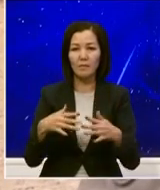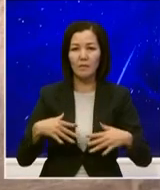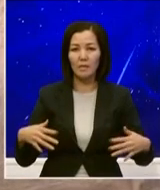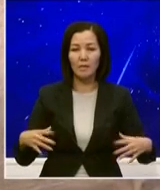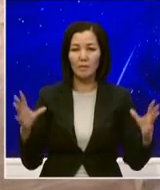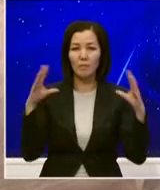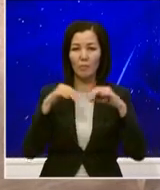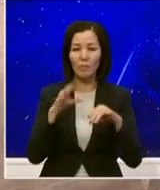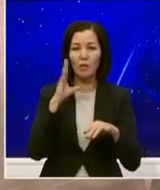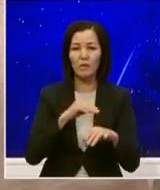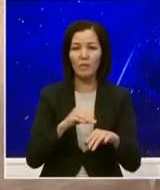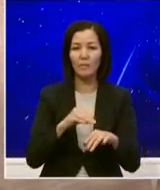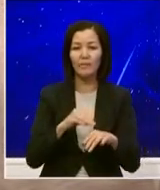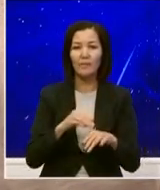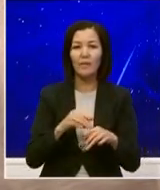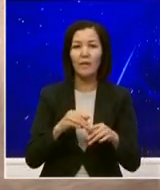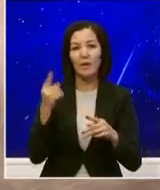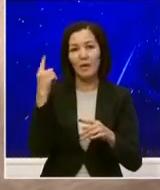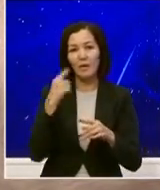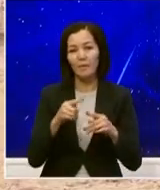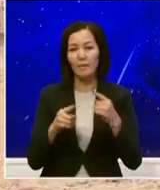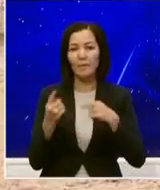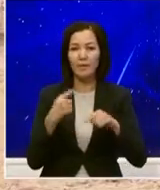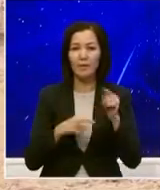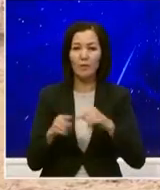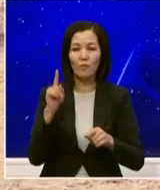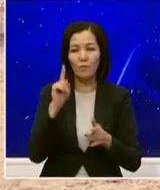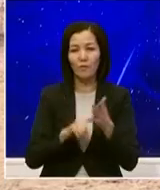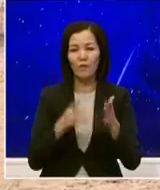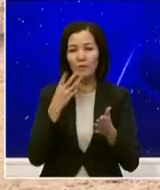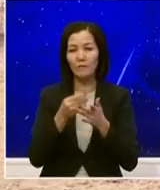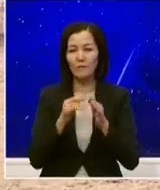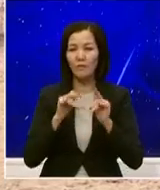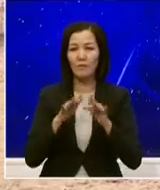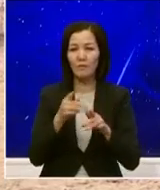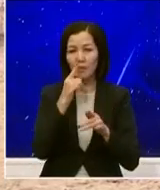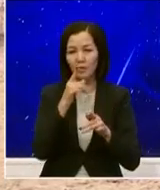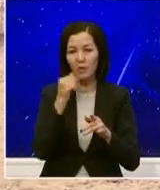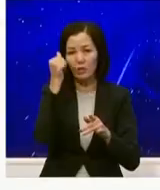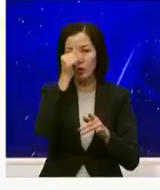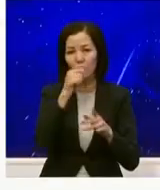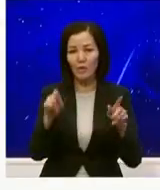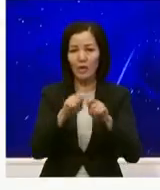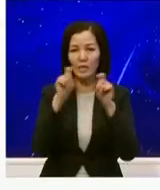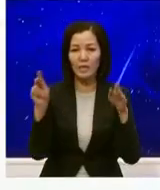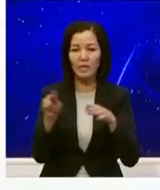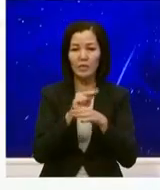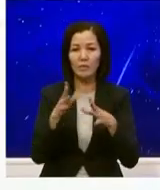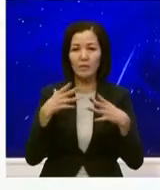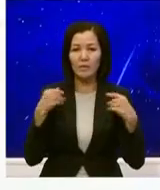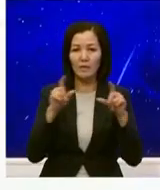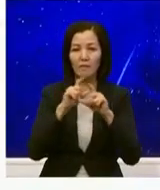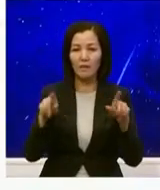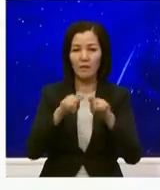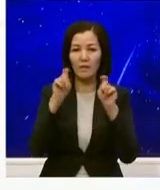маралами. Амбициозный крестьянин Берик Алдабергенов уверен в успехе своего дела. В ближайшие годы он намерен открыть лечебно-оздоровительный комплекс,